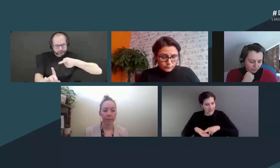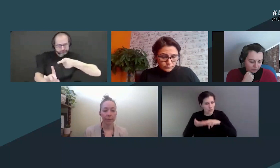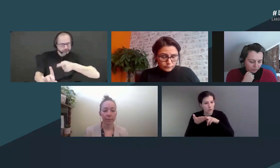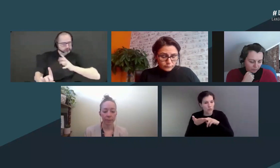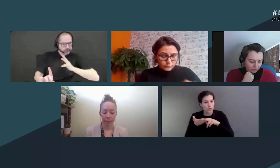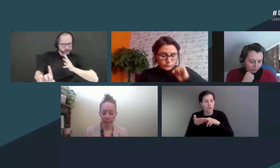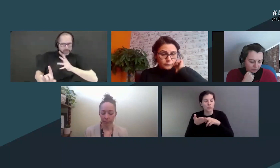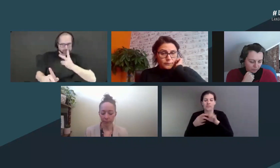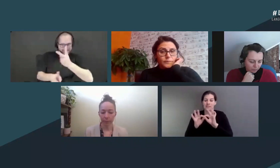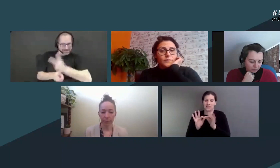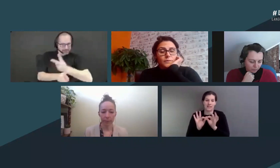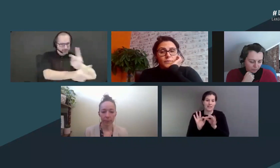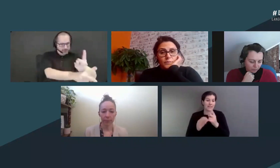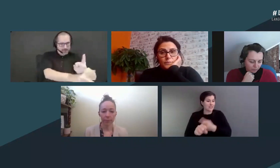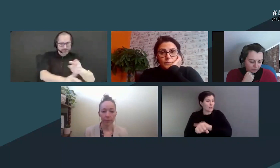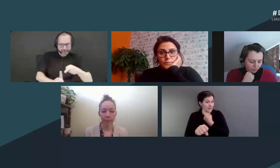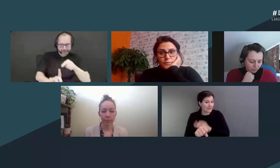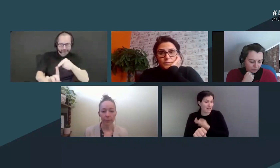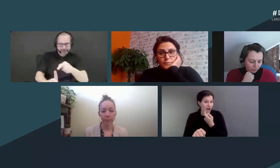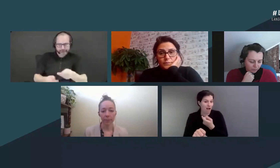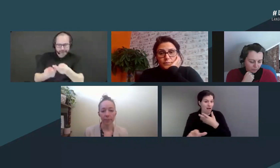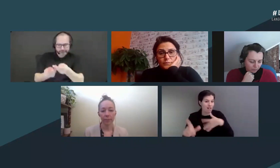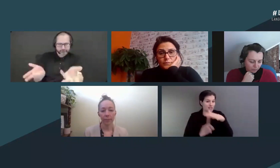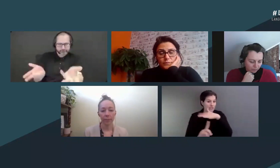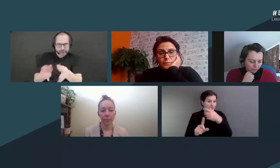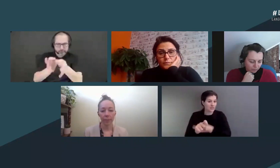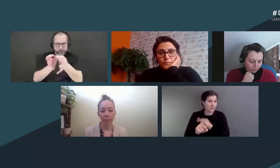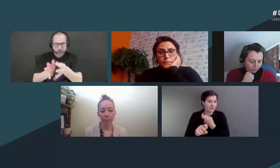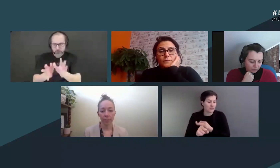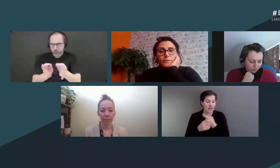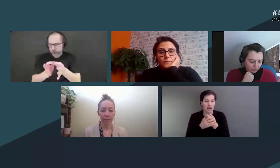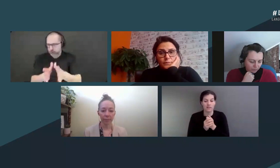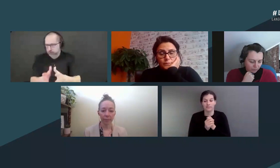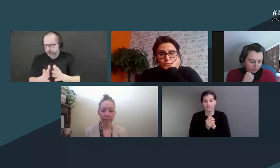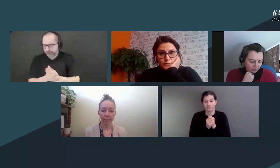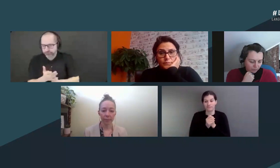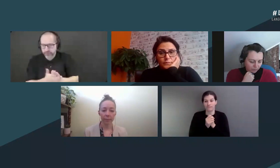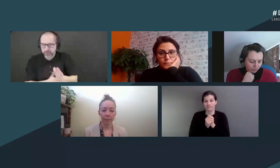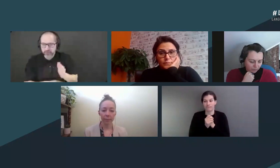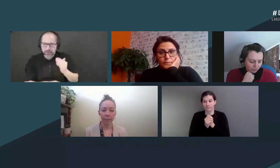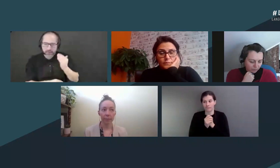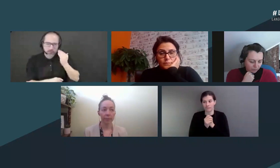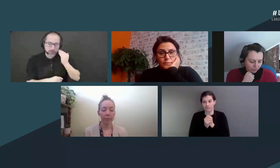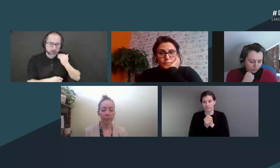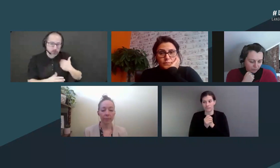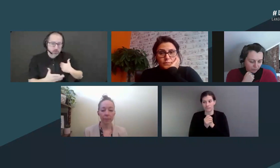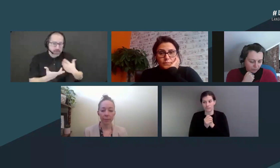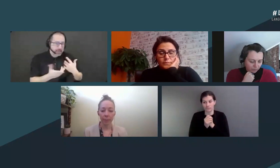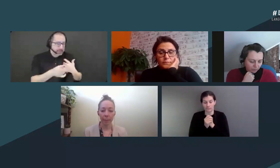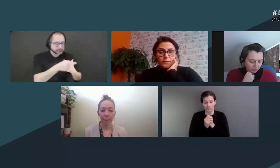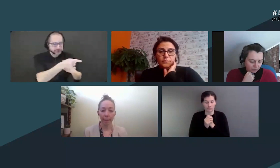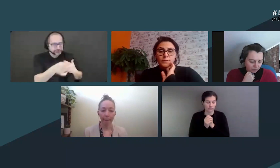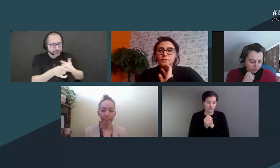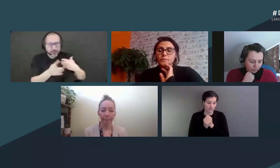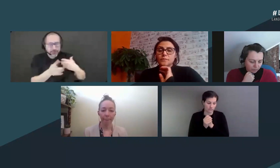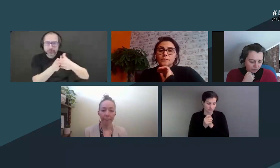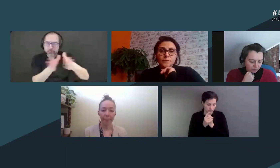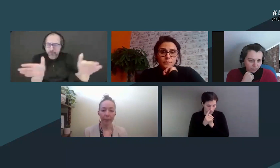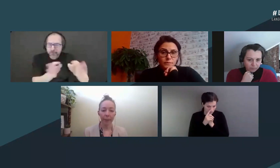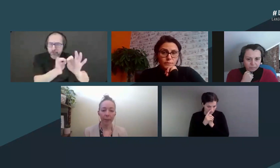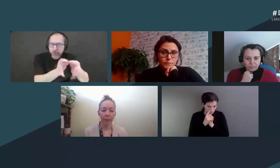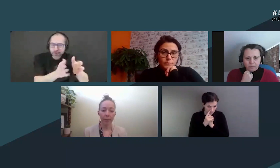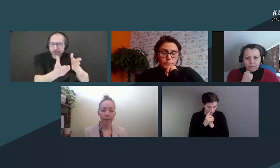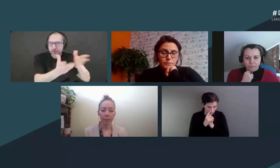offrent les services d'interprétation. C'est un remplacement pour les services d'interprétation publique dans tous les domaines, de